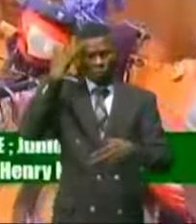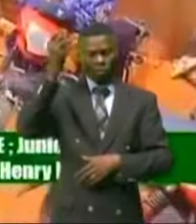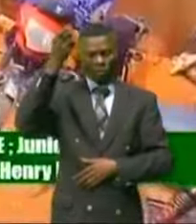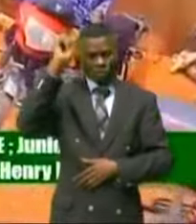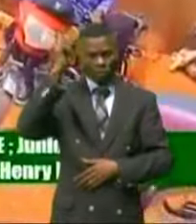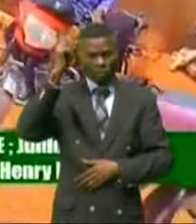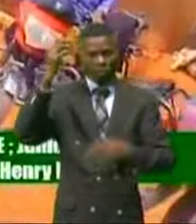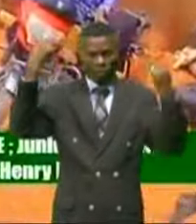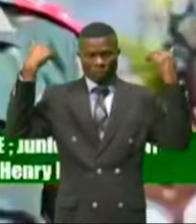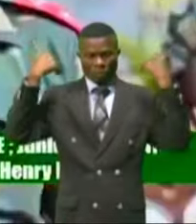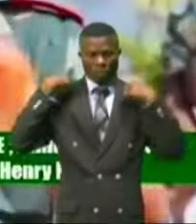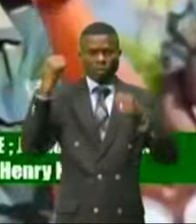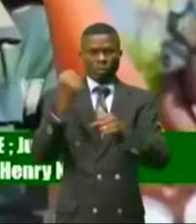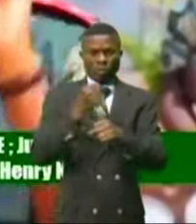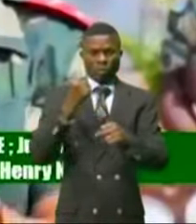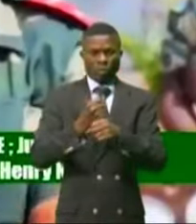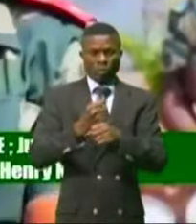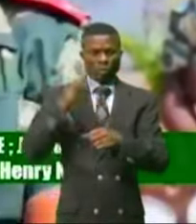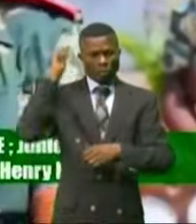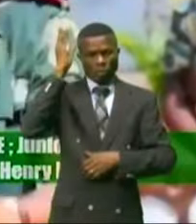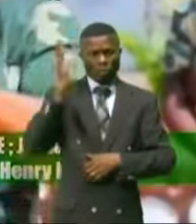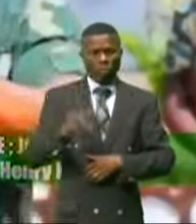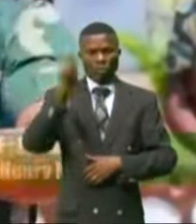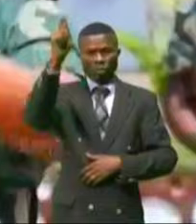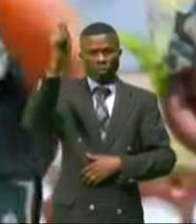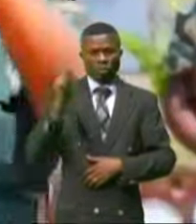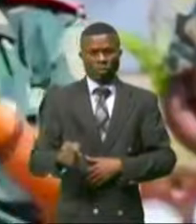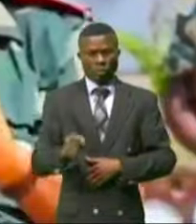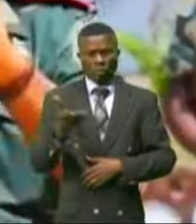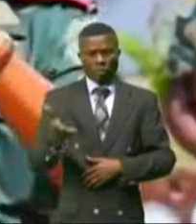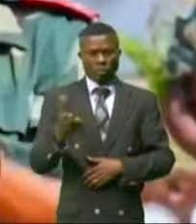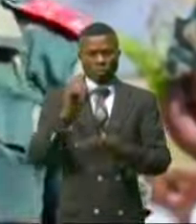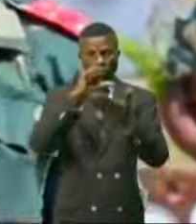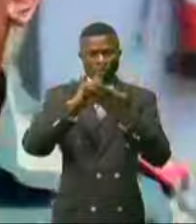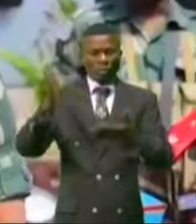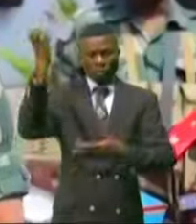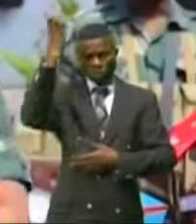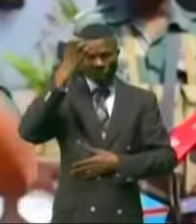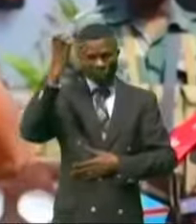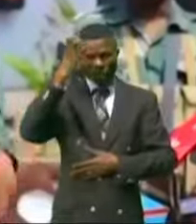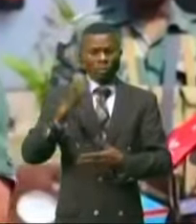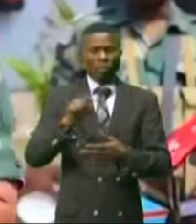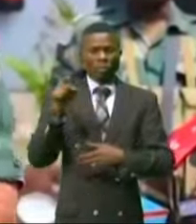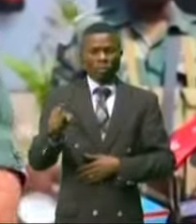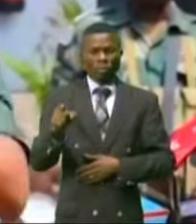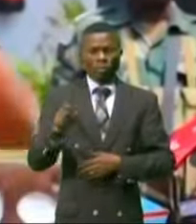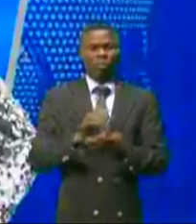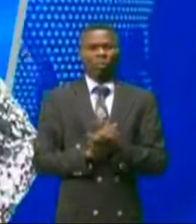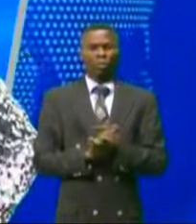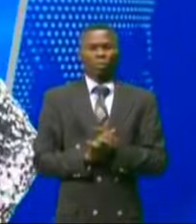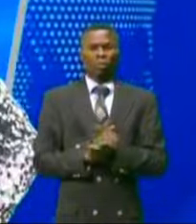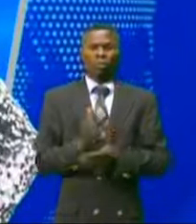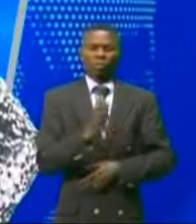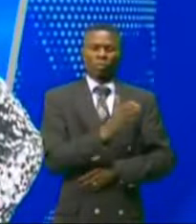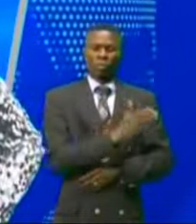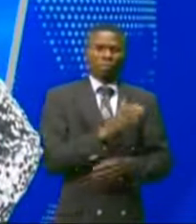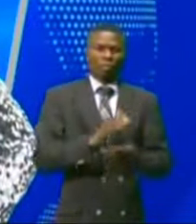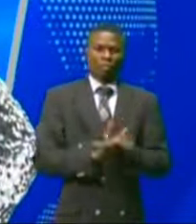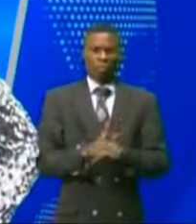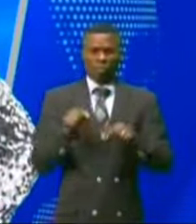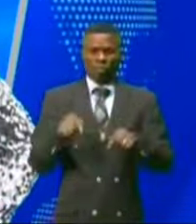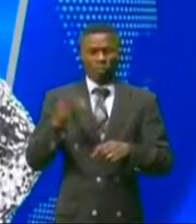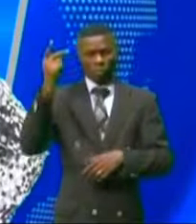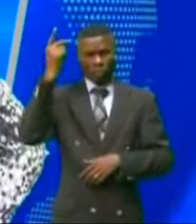principal du commandant des opérations et gouverneur militaire de l'Ituri, le lieutenant général Louboya Kachama Djouni.